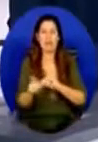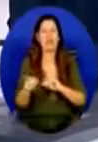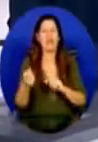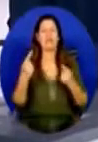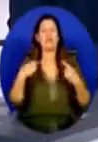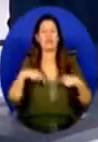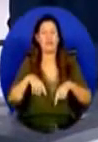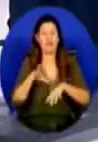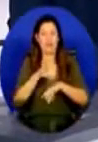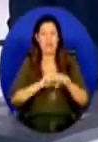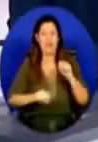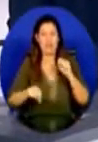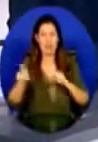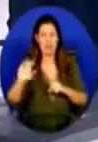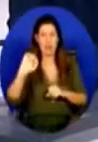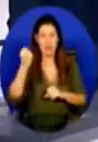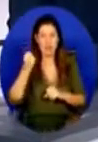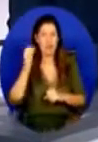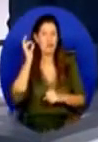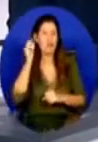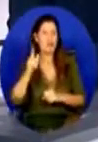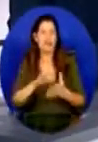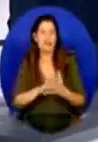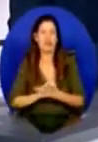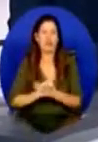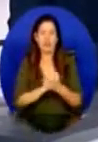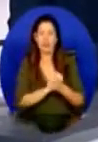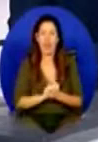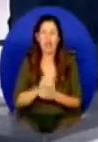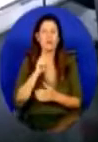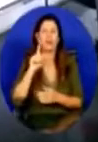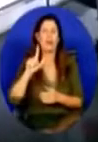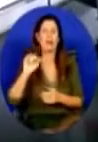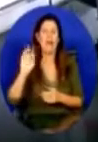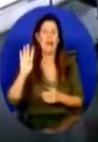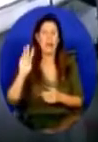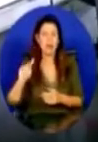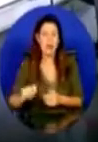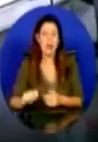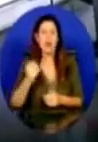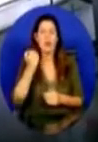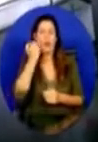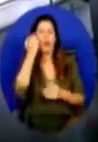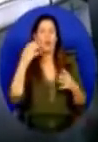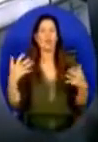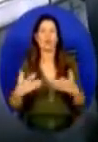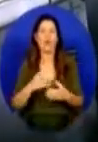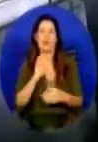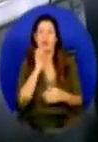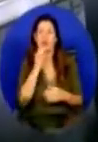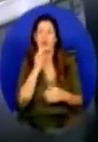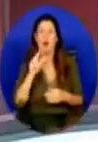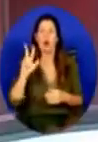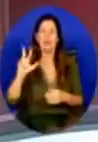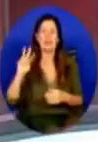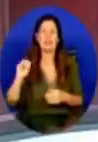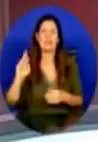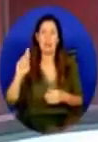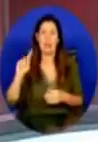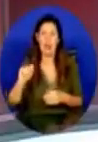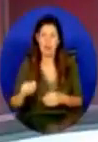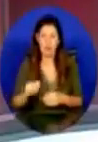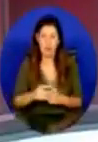ושלום ליבת חדד, בוגרת תנועת הנוער צמרת. אני תוהה, נתחיל בשאלה הכי יסודית,